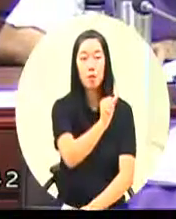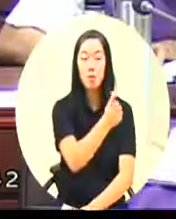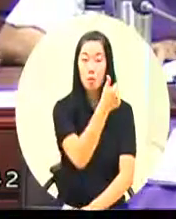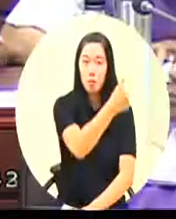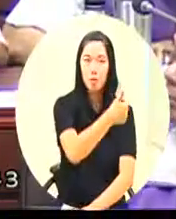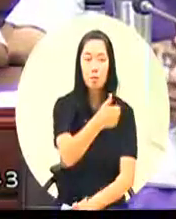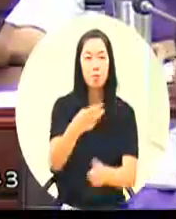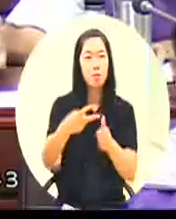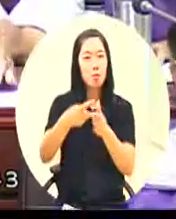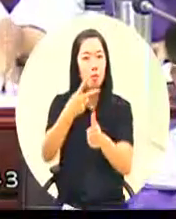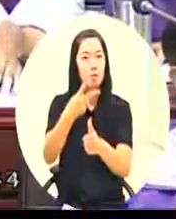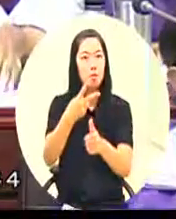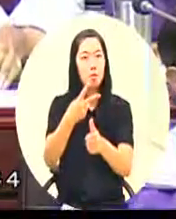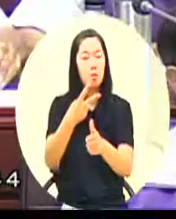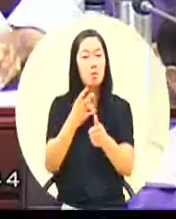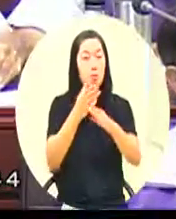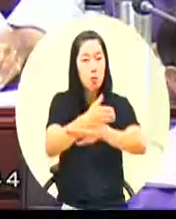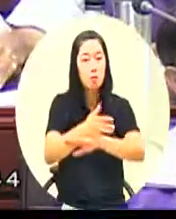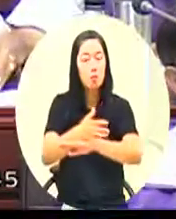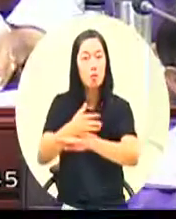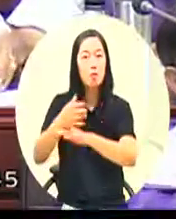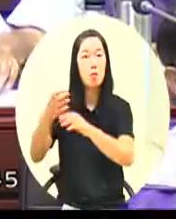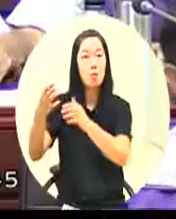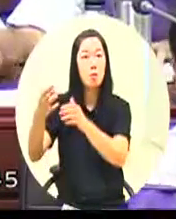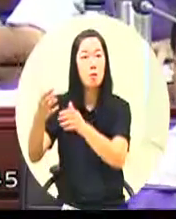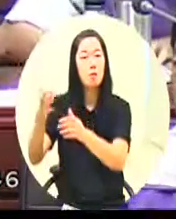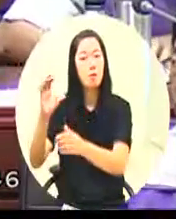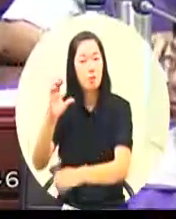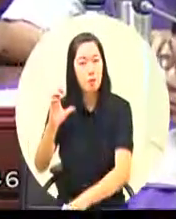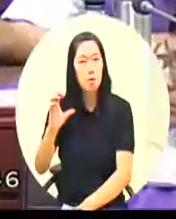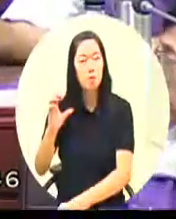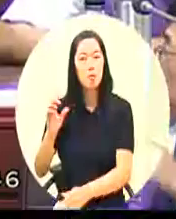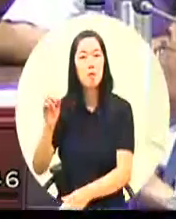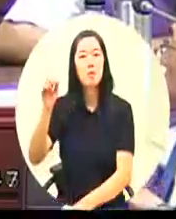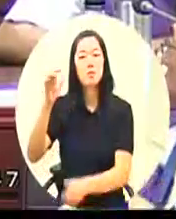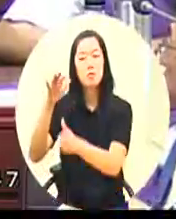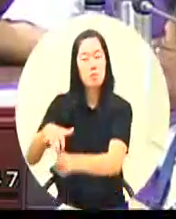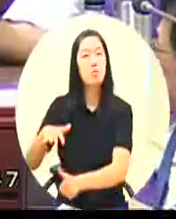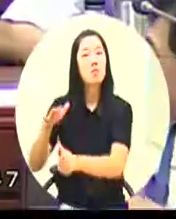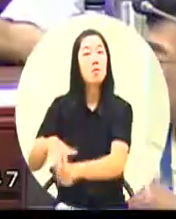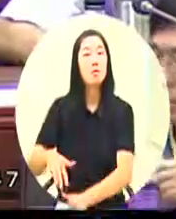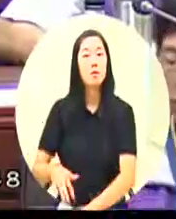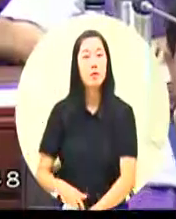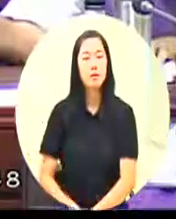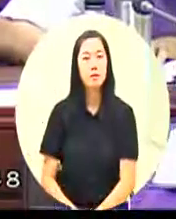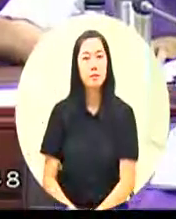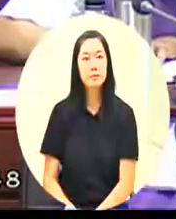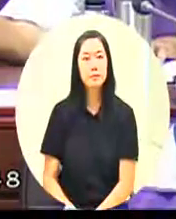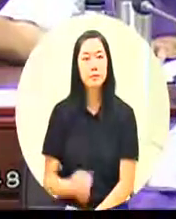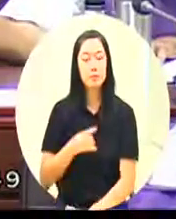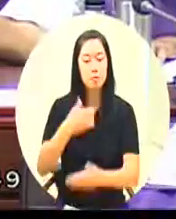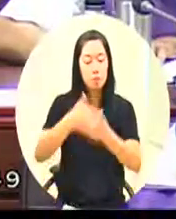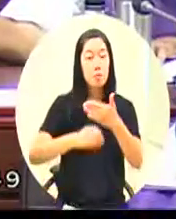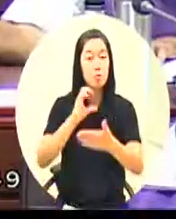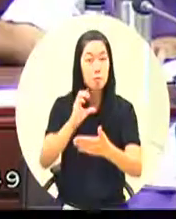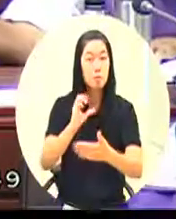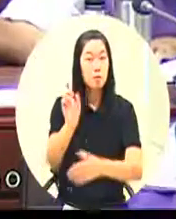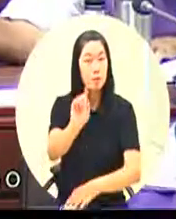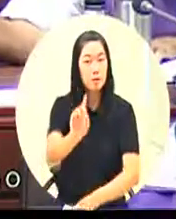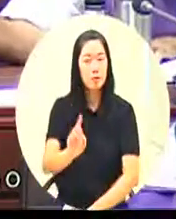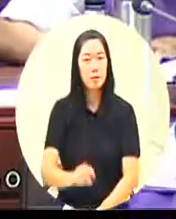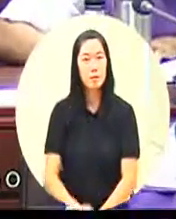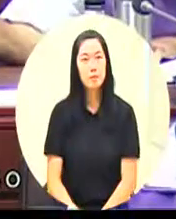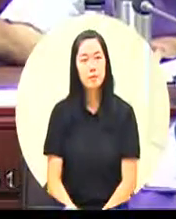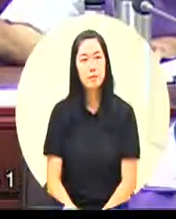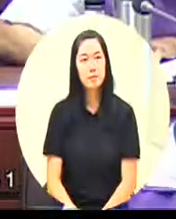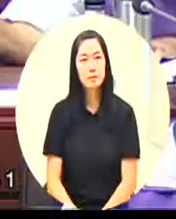者是讲基础这样哈。那个 C 的话就是没有通过，就是待加强这样。那我们所谓的减 C 就是每一个 那我怎